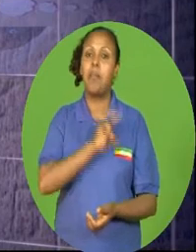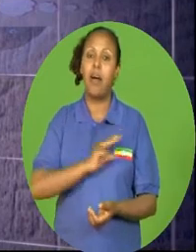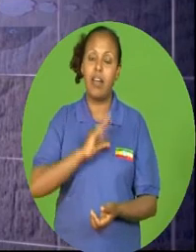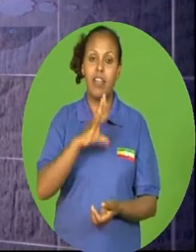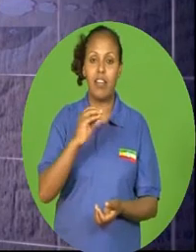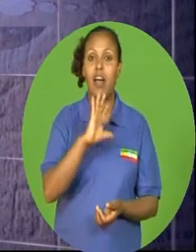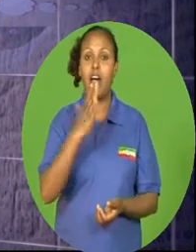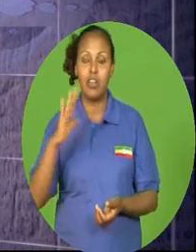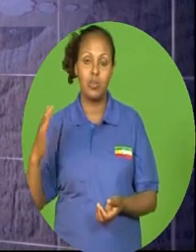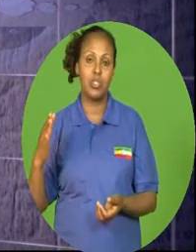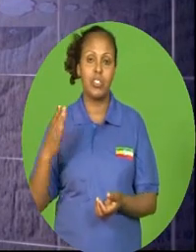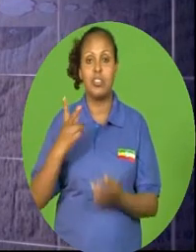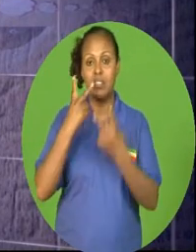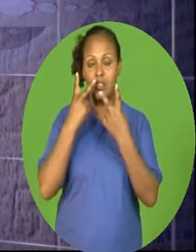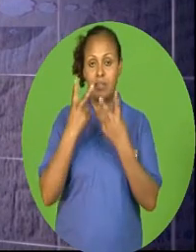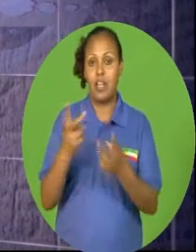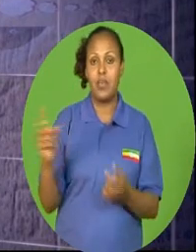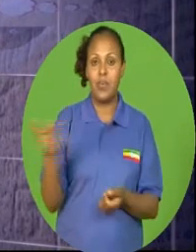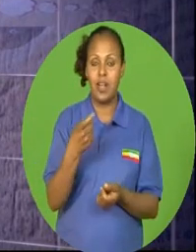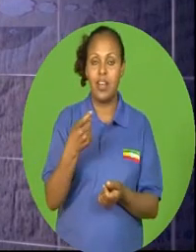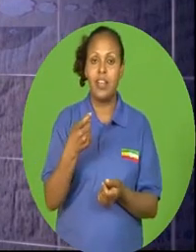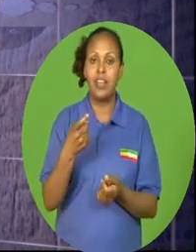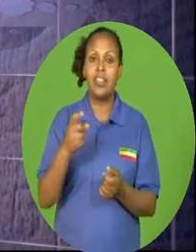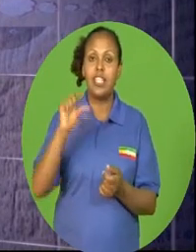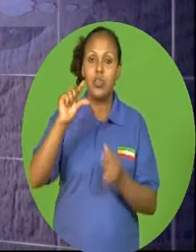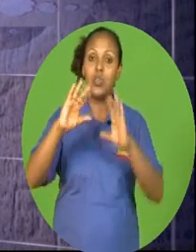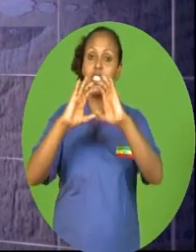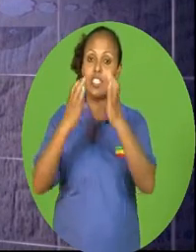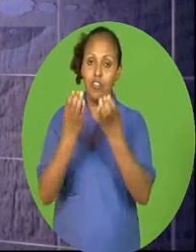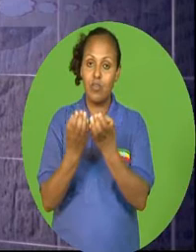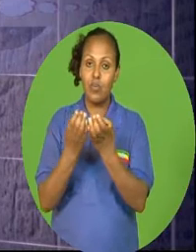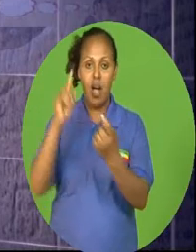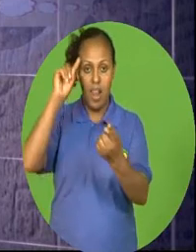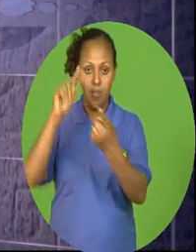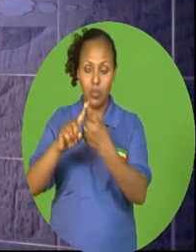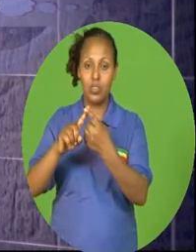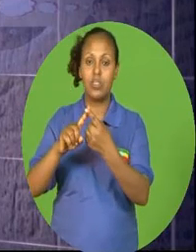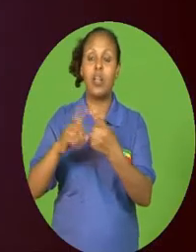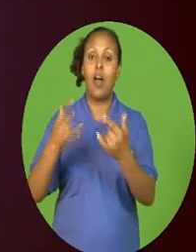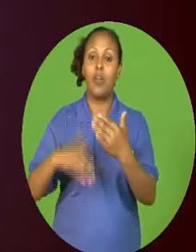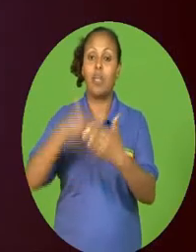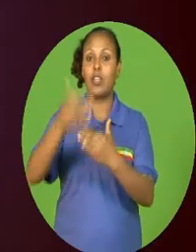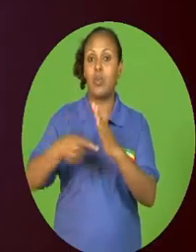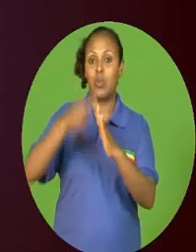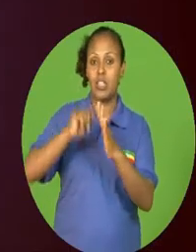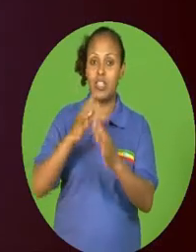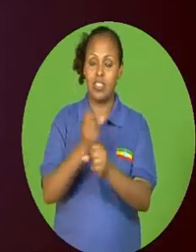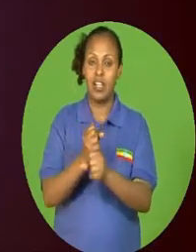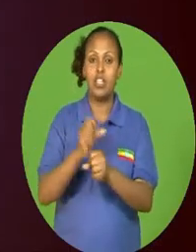ምንነት ባህሪያትና አይነቶችን የምንቃኝ ይሆናል የንዑስ ክፍሉ ዓላማዎች የሚከተሉትን